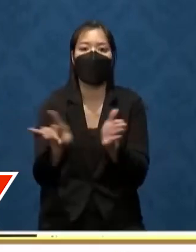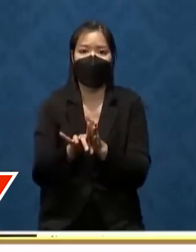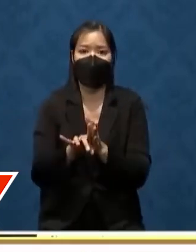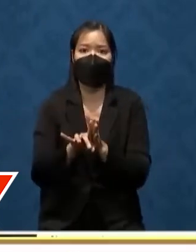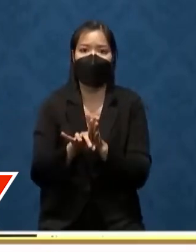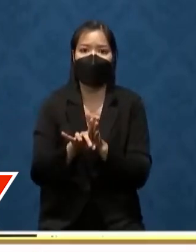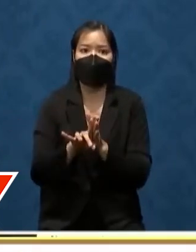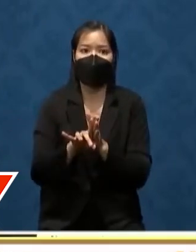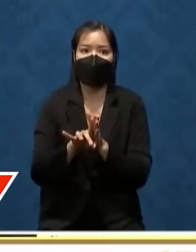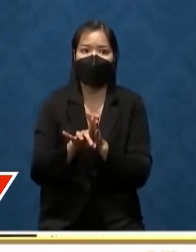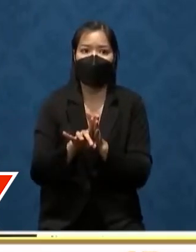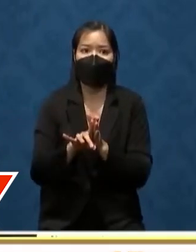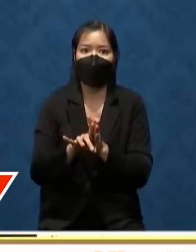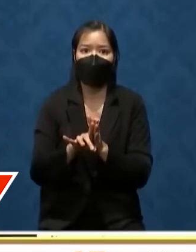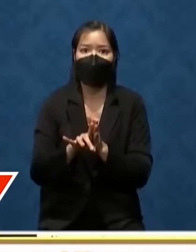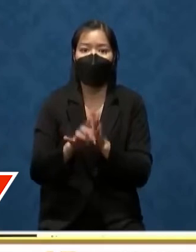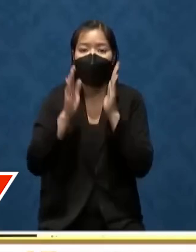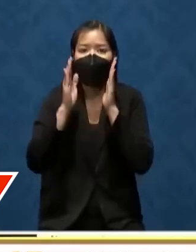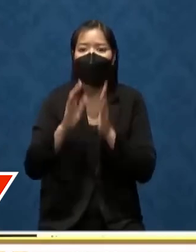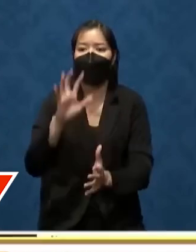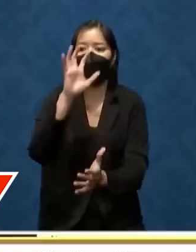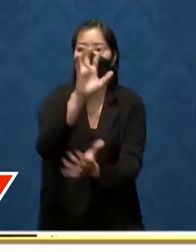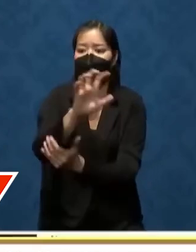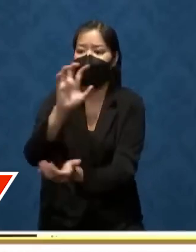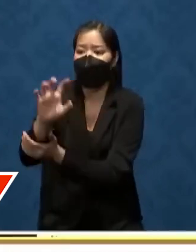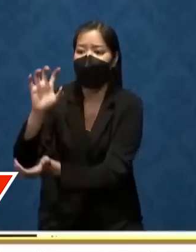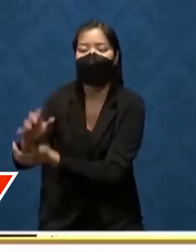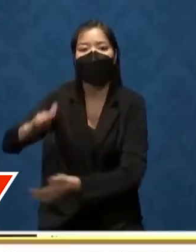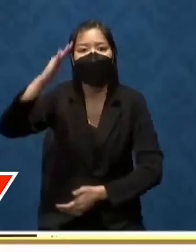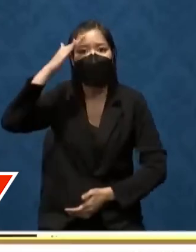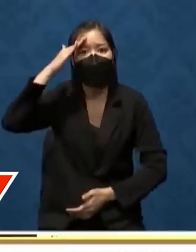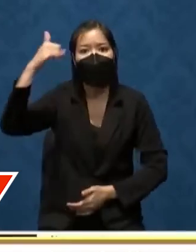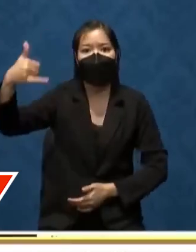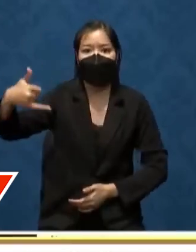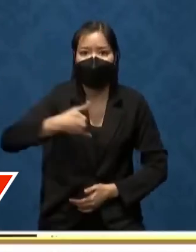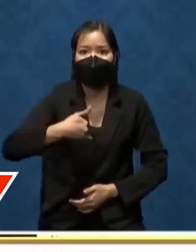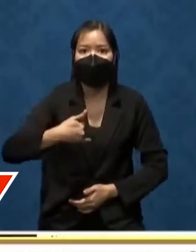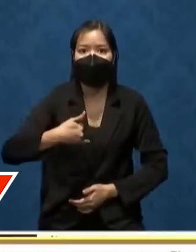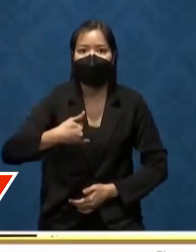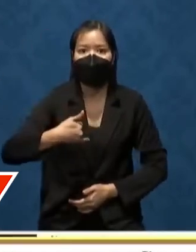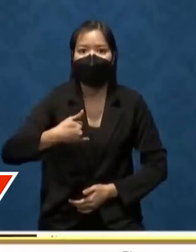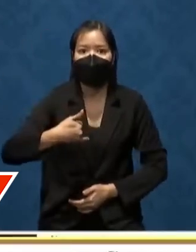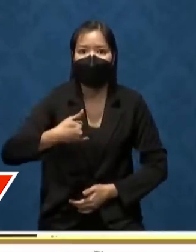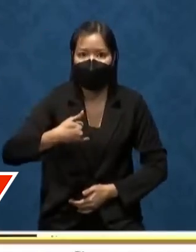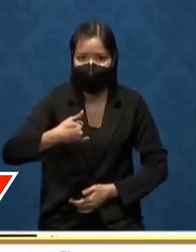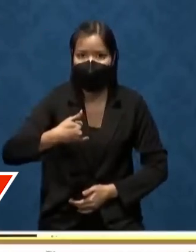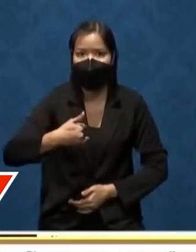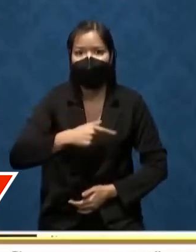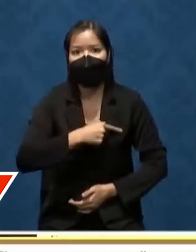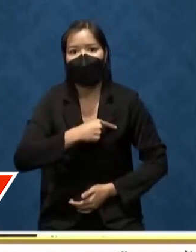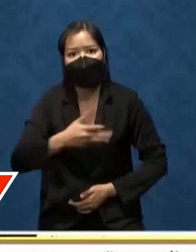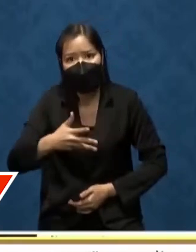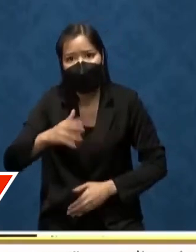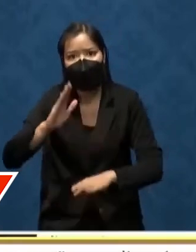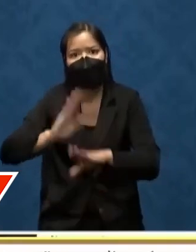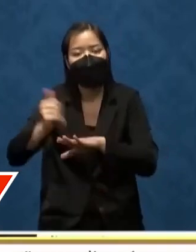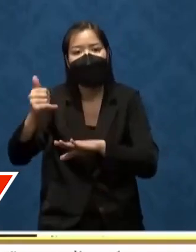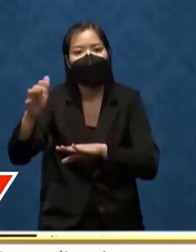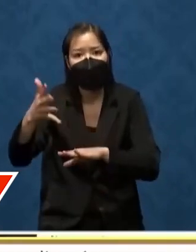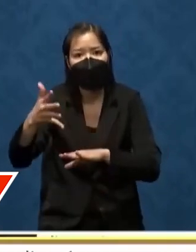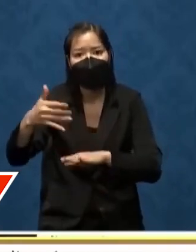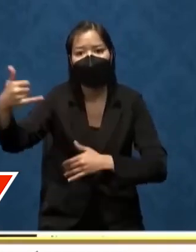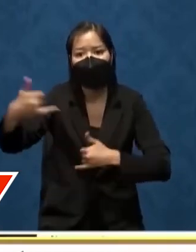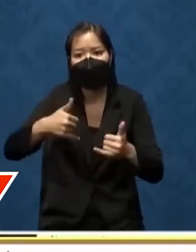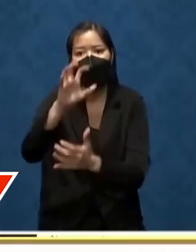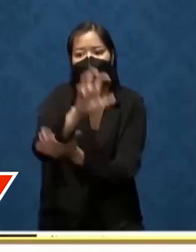เรื่องของการบงครับคนมาเป็ศหาร, โดยที่เขาไม่มความถนั ชื่นชอบ.วัี้ทยไม่